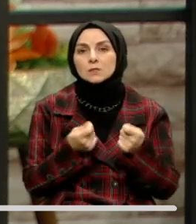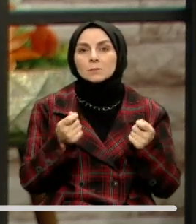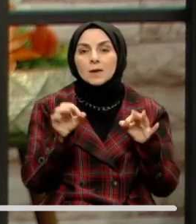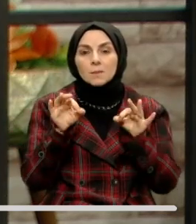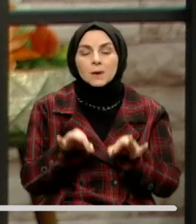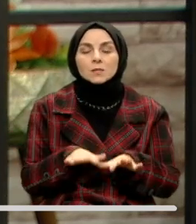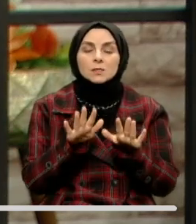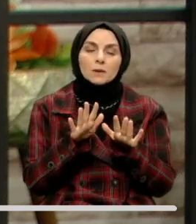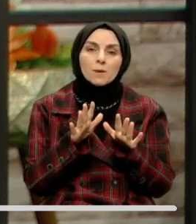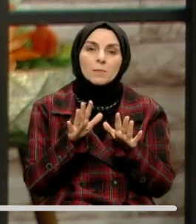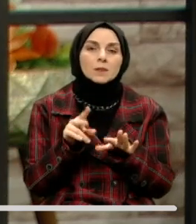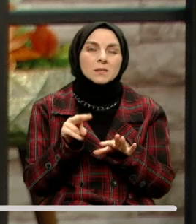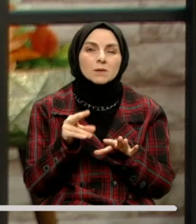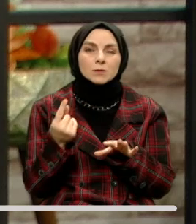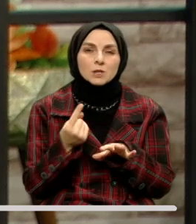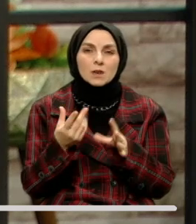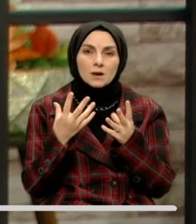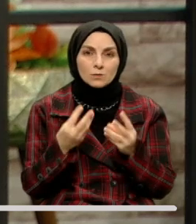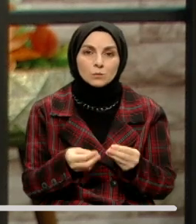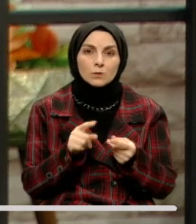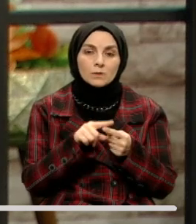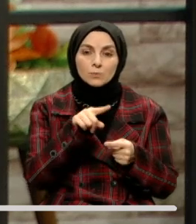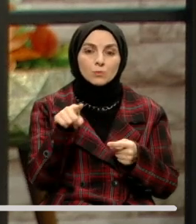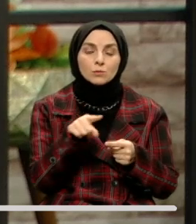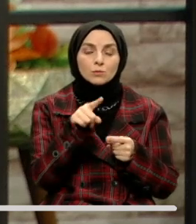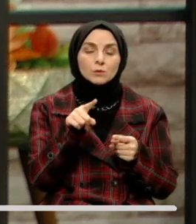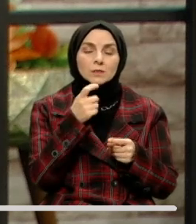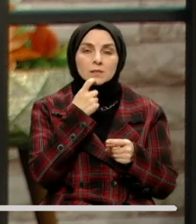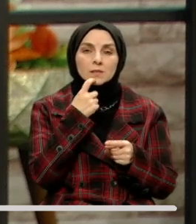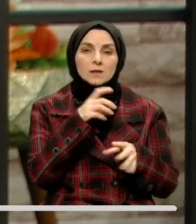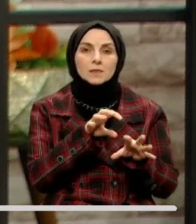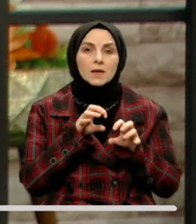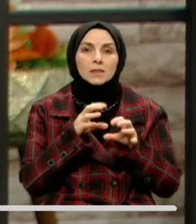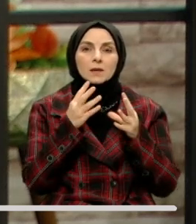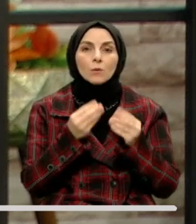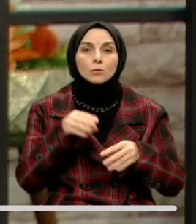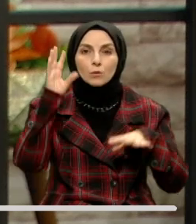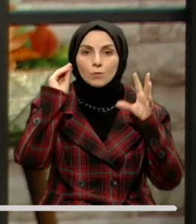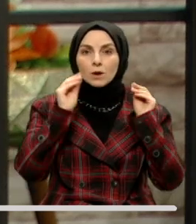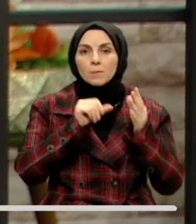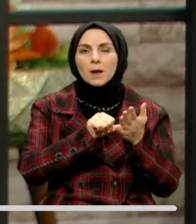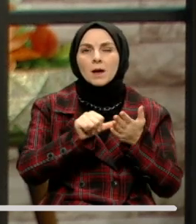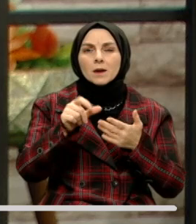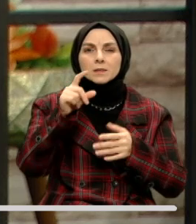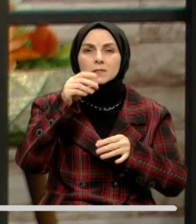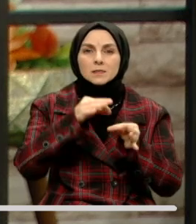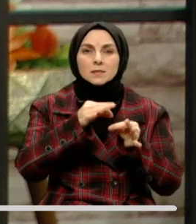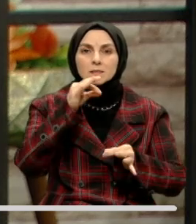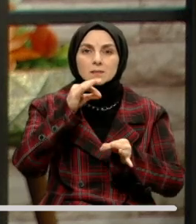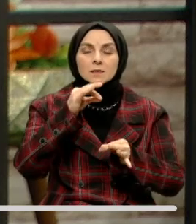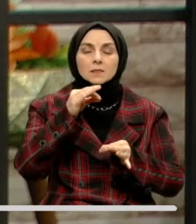bile maalesef bu yılları çok daha fazla etkiliyor. Aslında öğrenme her insanın başına gelen bir alın